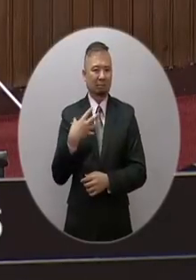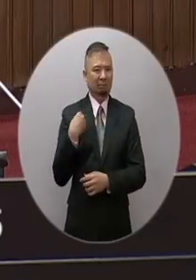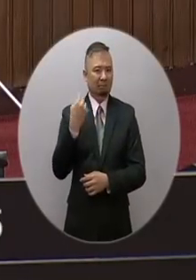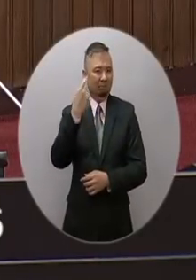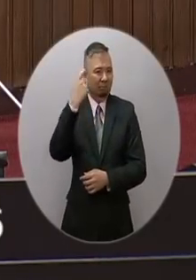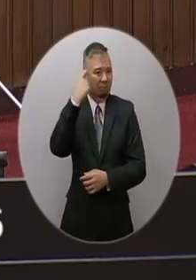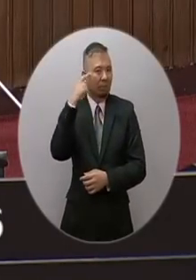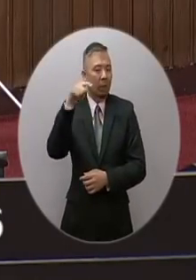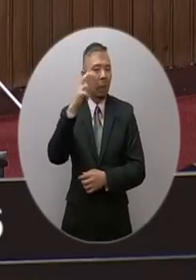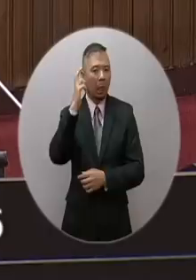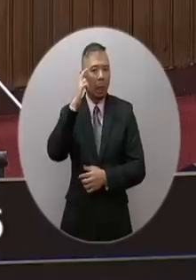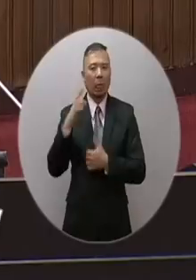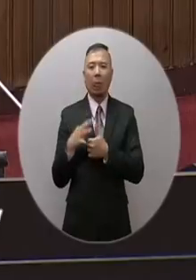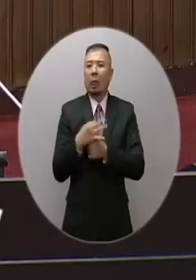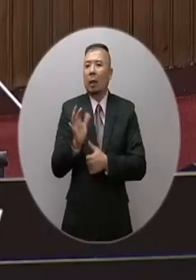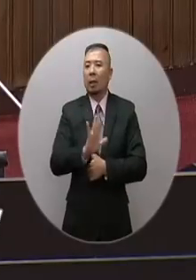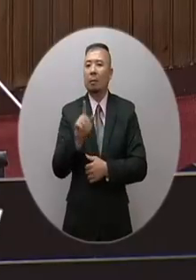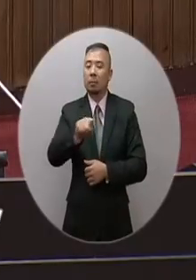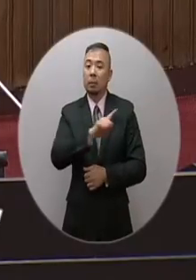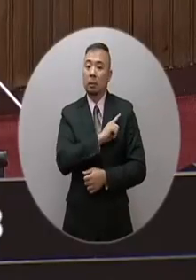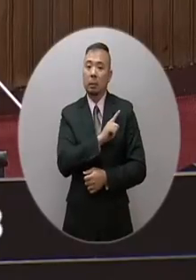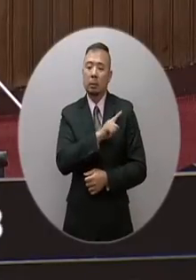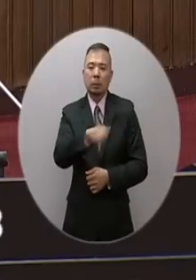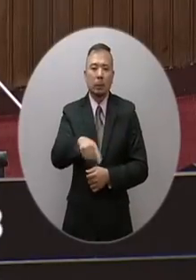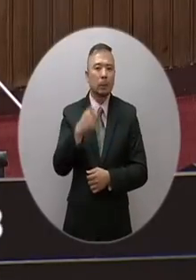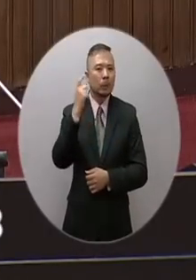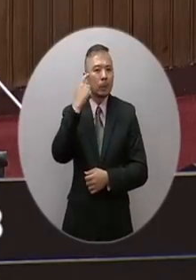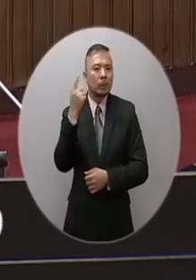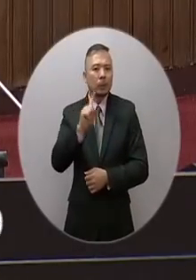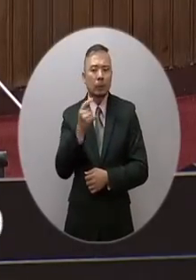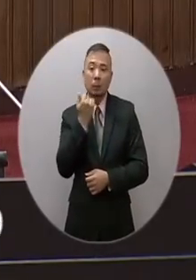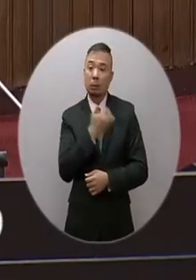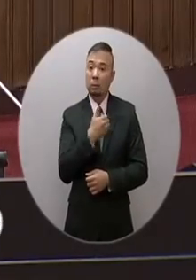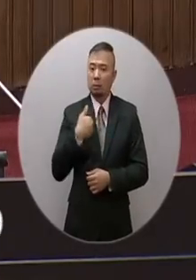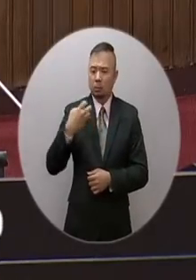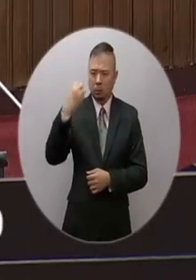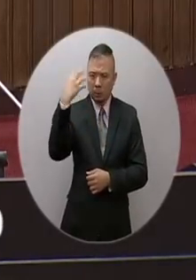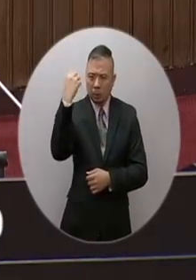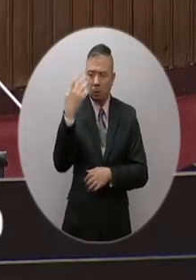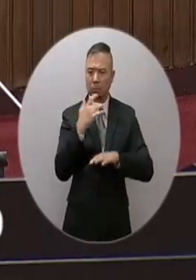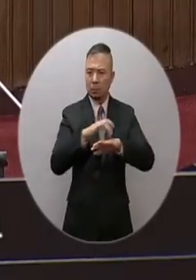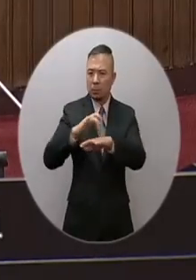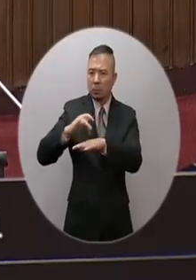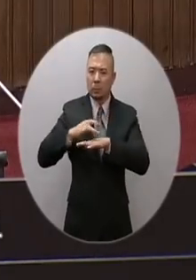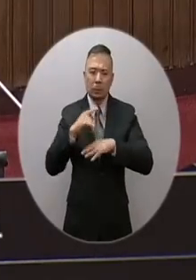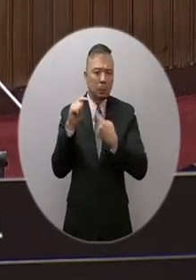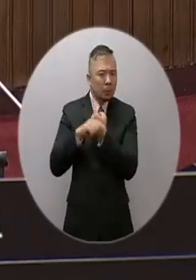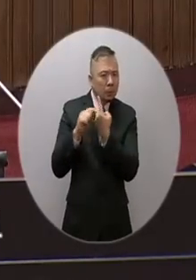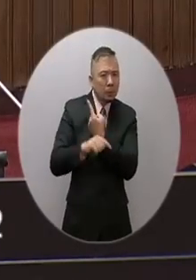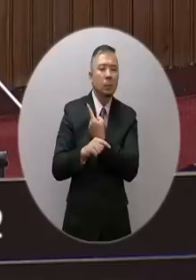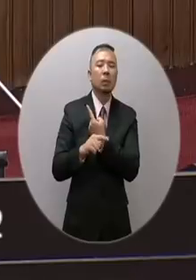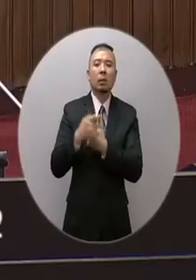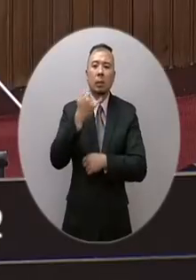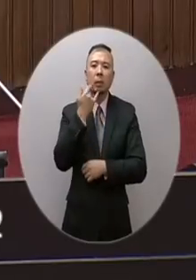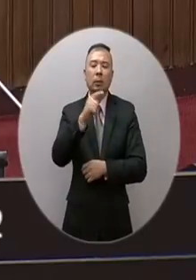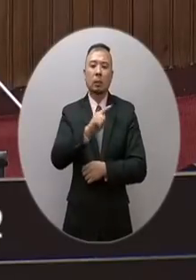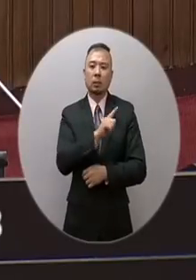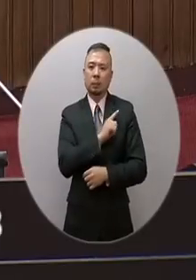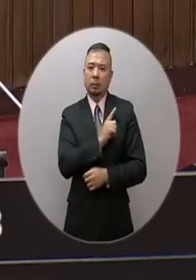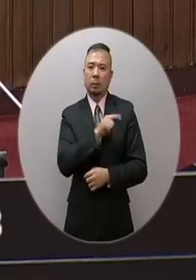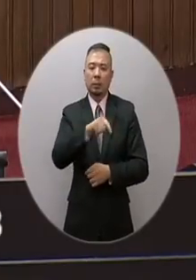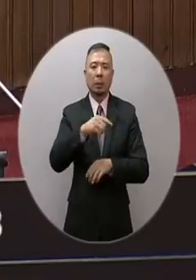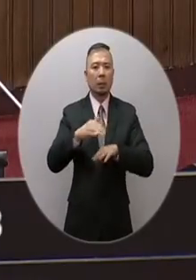放思想，思考各种可能，我们才有机会以最低的代价、最可行的方